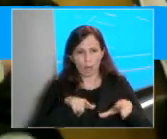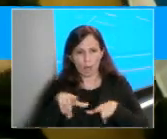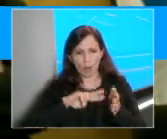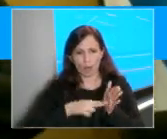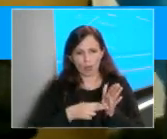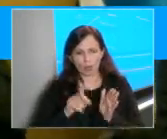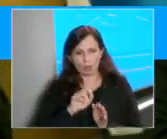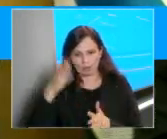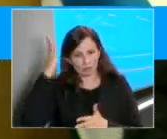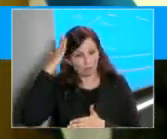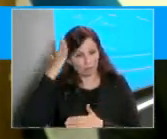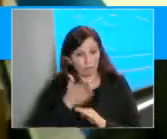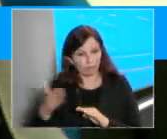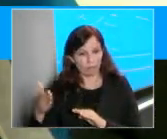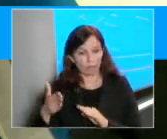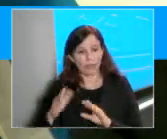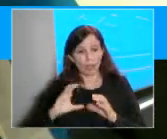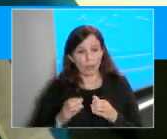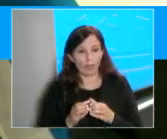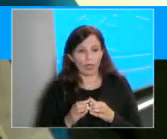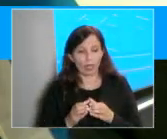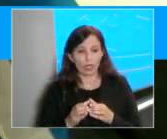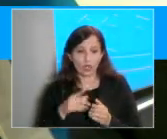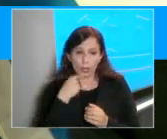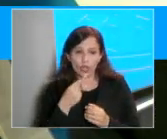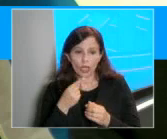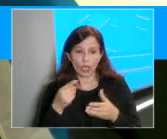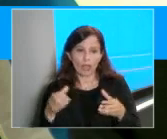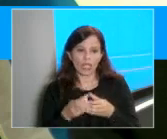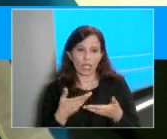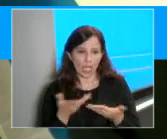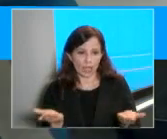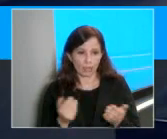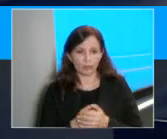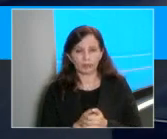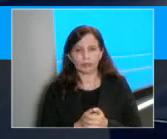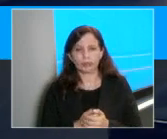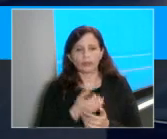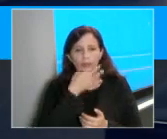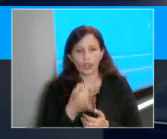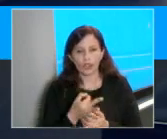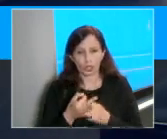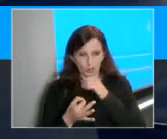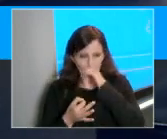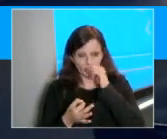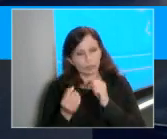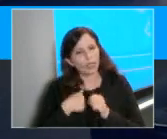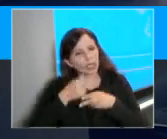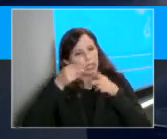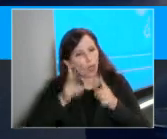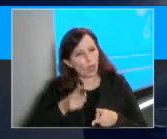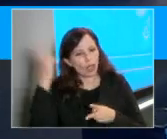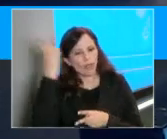מכיר בגוש הימין מפלגה שרצה על הטיקט של מפלגה חברתית. אין דבר כזה. מלכיאלי, למה, אני מסוגל